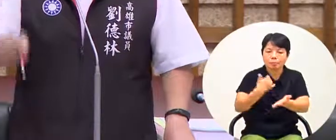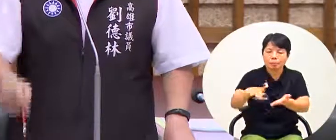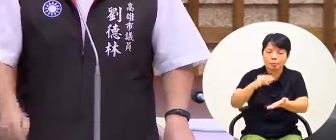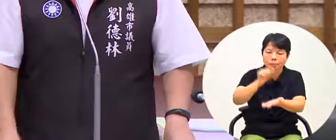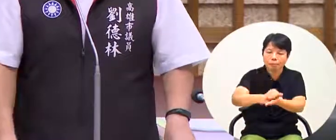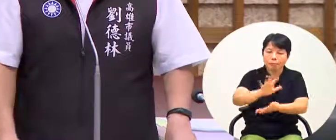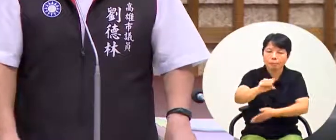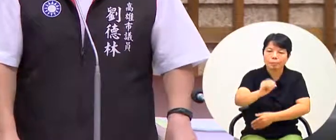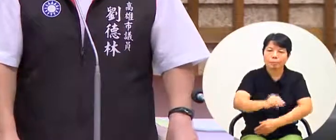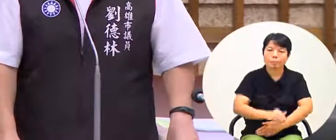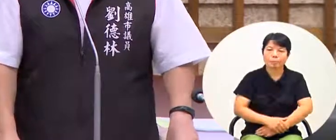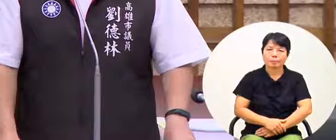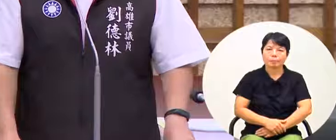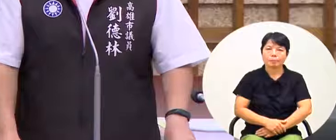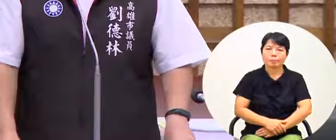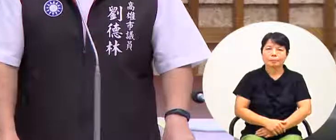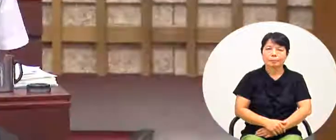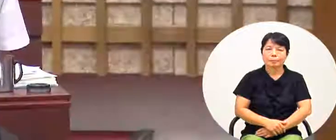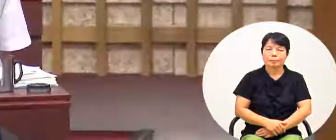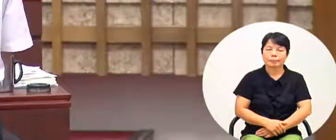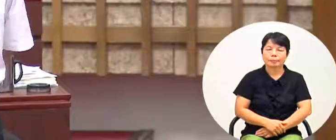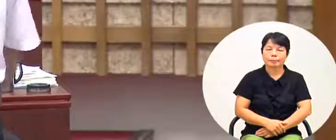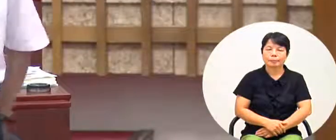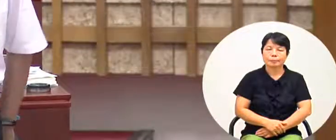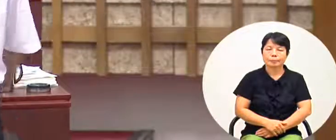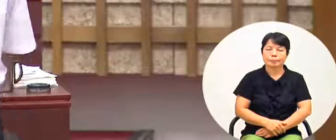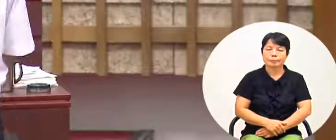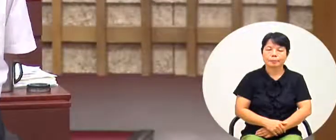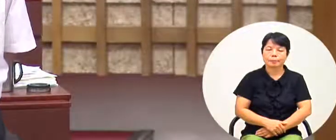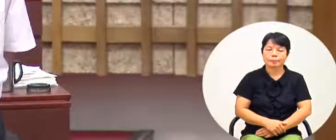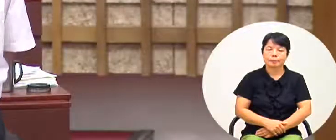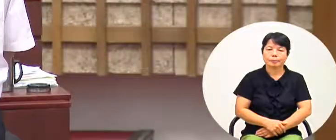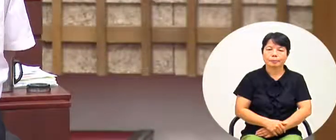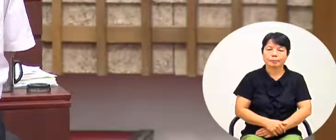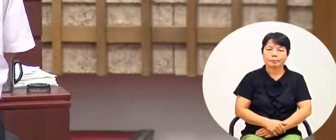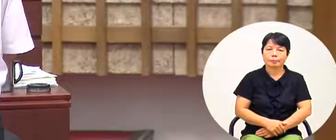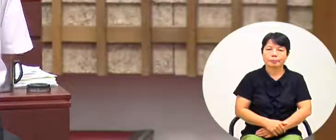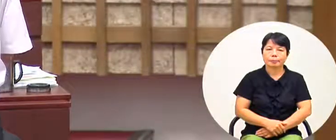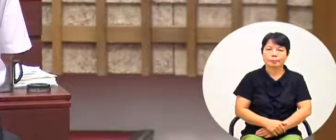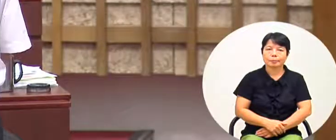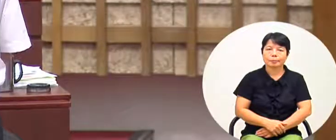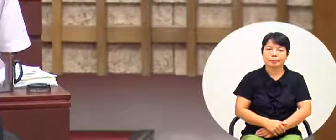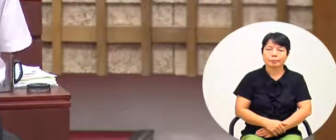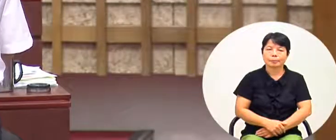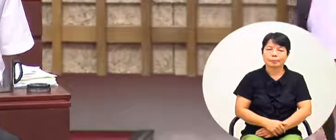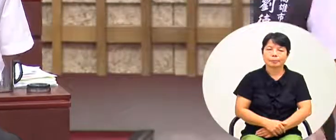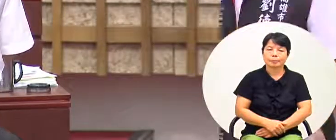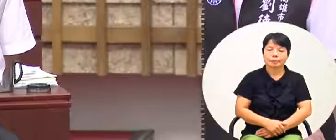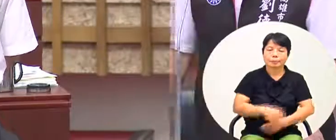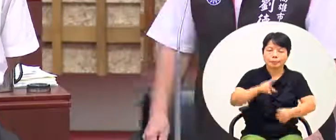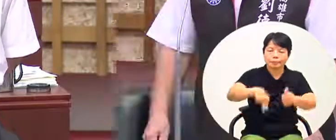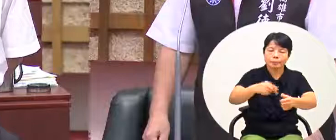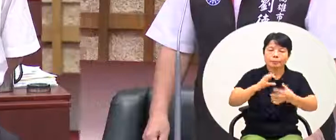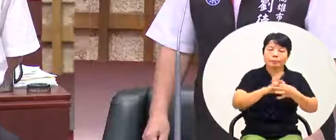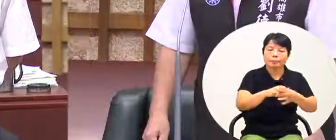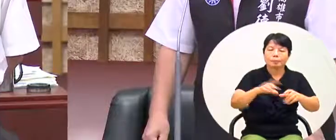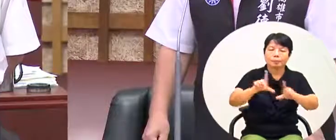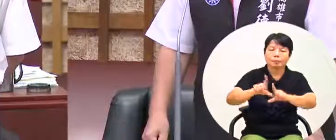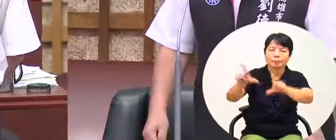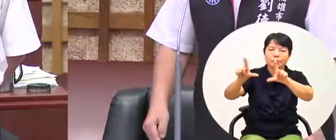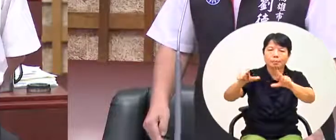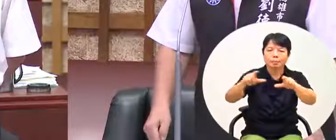江 好，谢谢刘议员了。 处长，请耽误。 刘议员也关心那个大东公园后面那个改造哈，那我们已